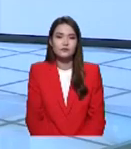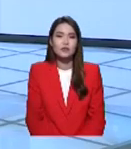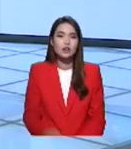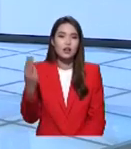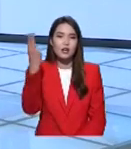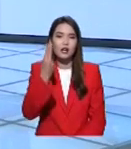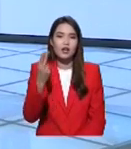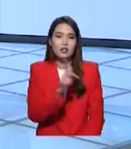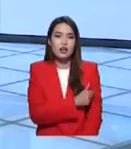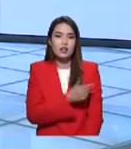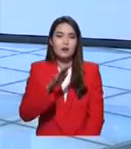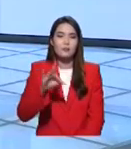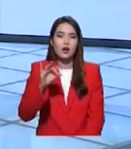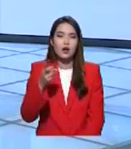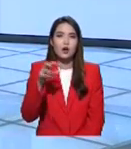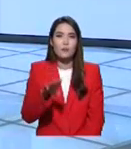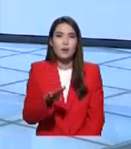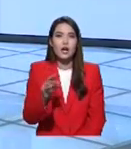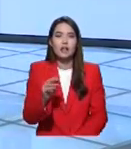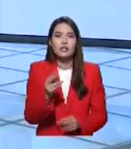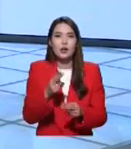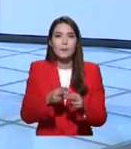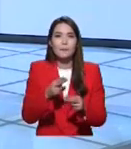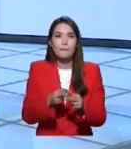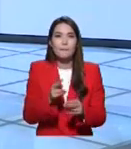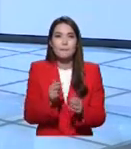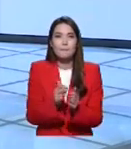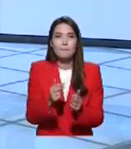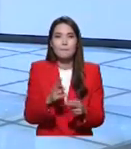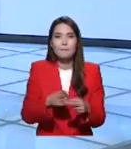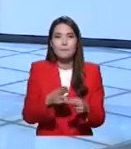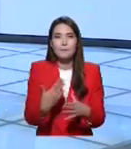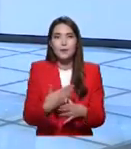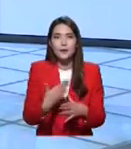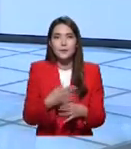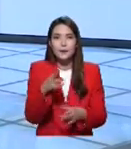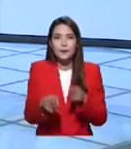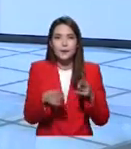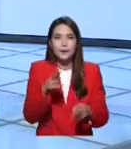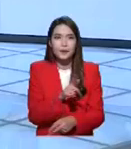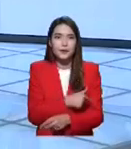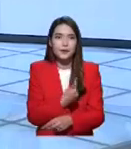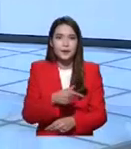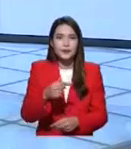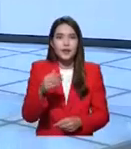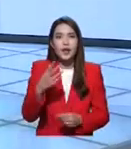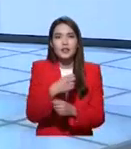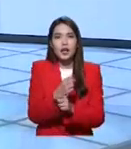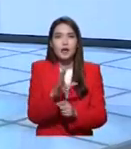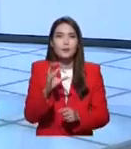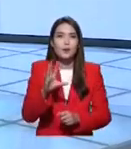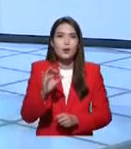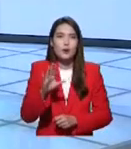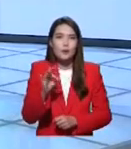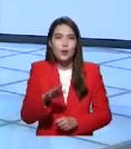Астанада дәрігерлер робот-ассистентпен операция жасады. Нұрлан Батпенов атындағы ұлттық ғылыми травматология және ортопедия